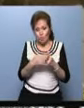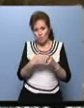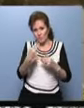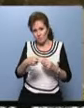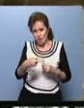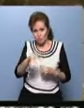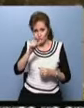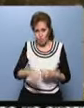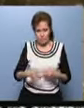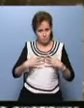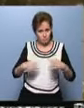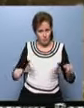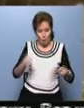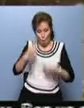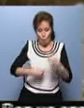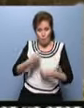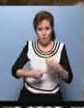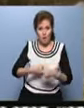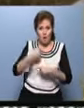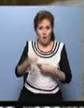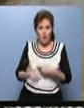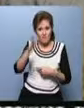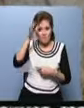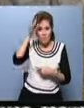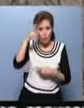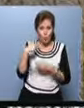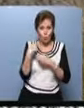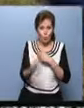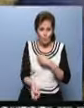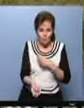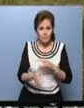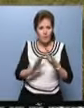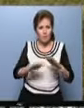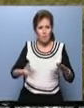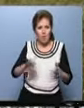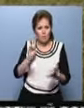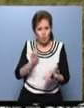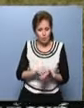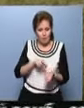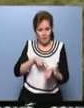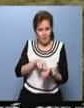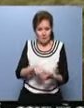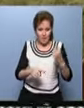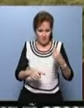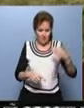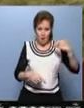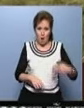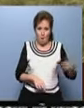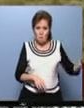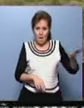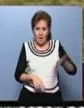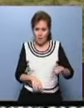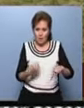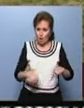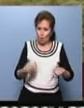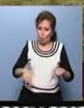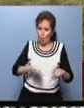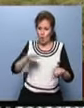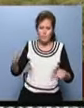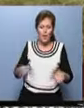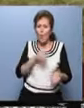отважных участников кубарем улетела в ледяную воду. Ребята должны перейти с этого берега на другой любыми способами.